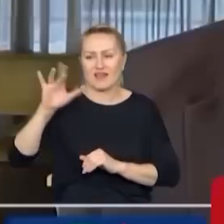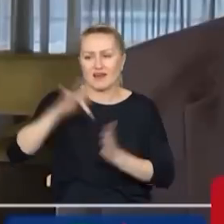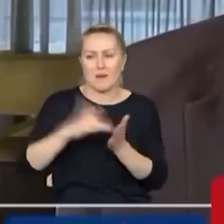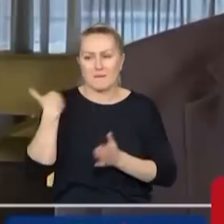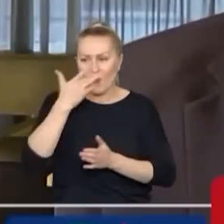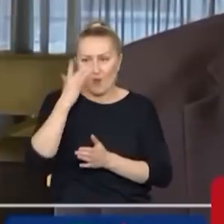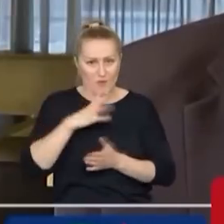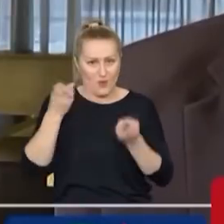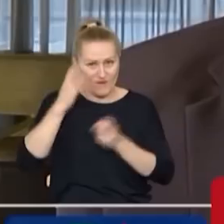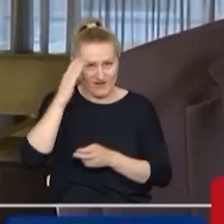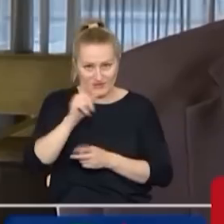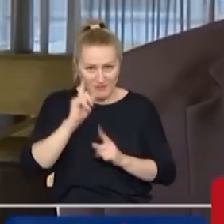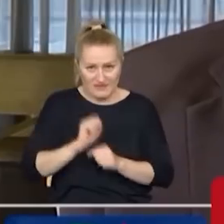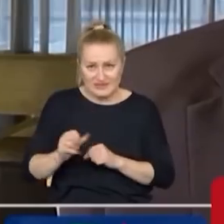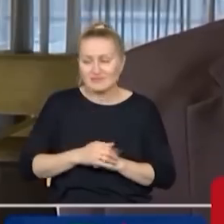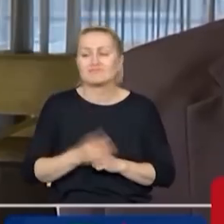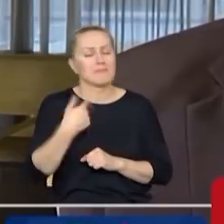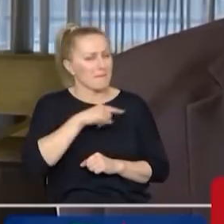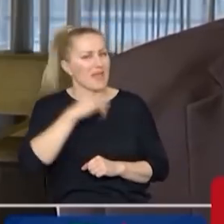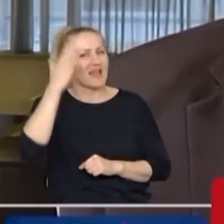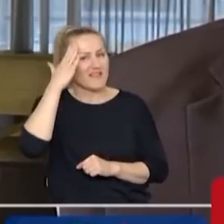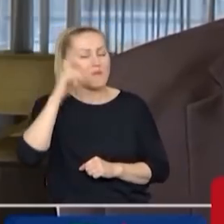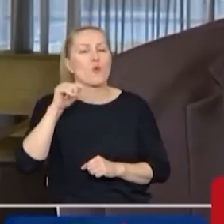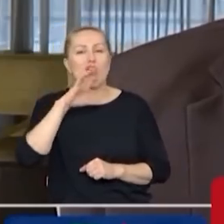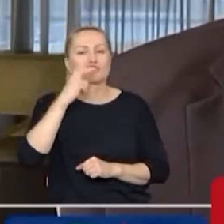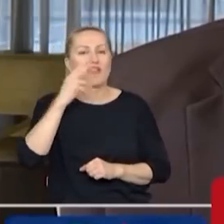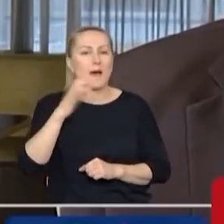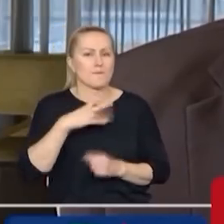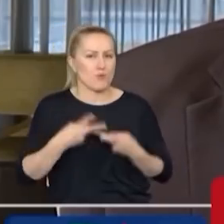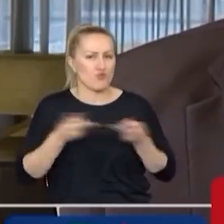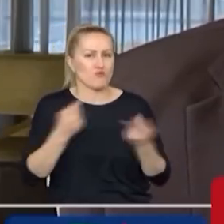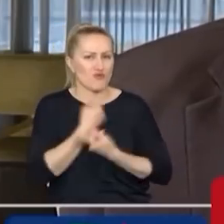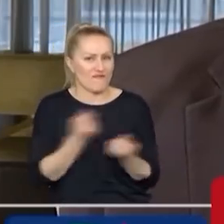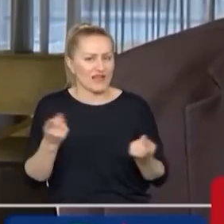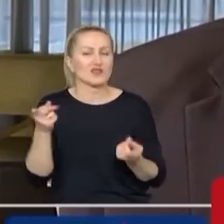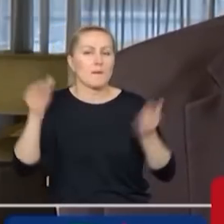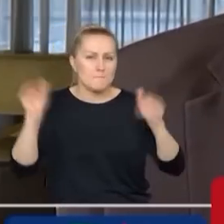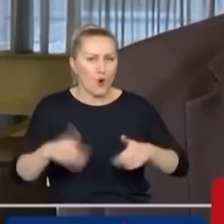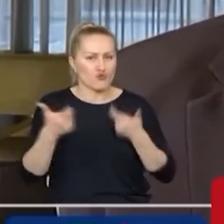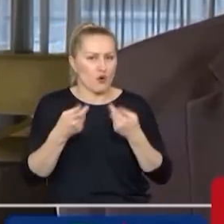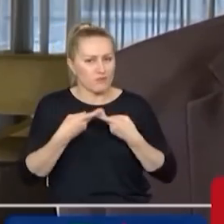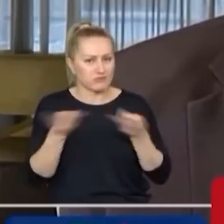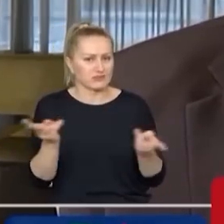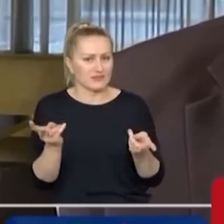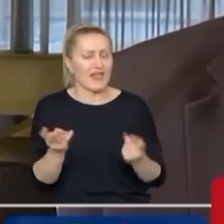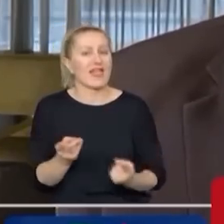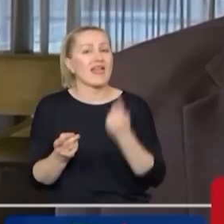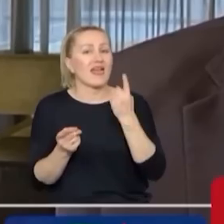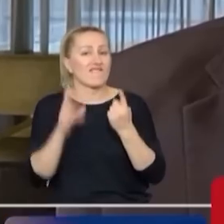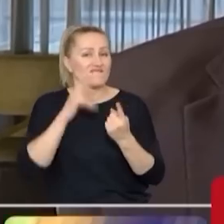wiemy też, że Łukaszenka powiedział publicznie, że jest gotów udostępnić jedną jednostką